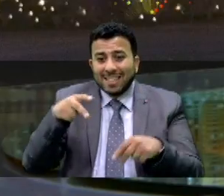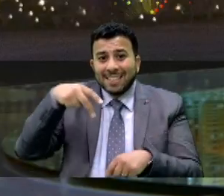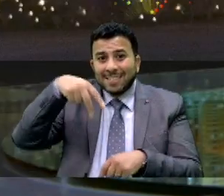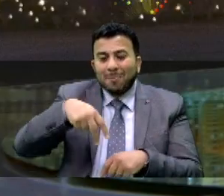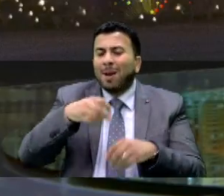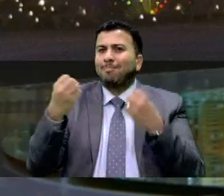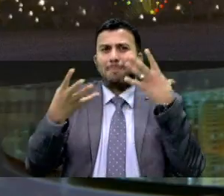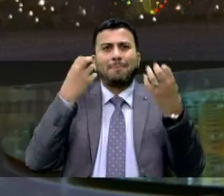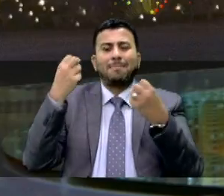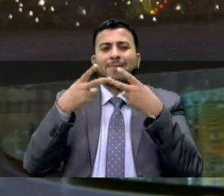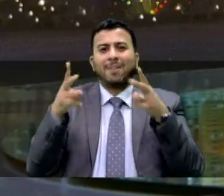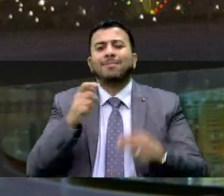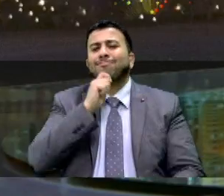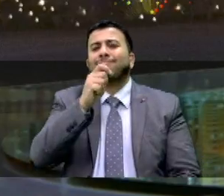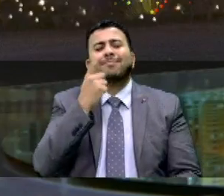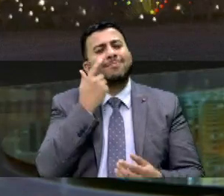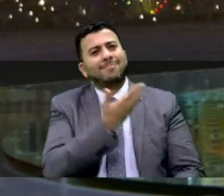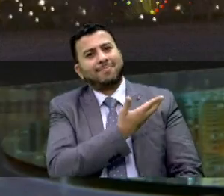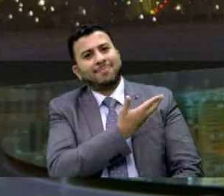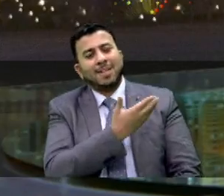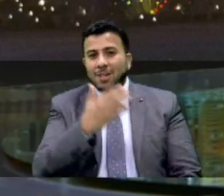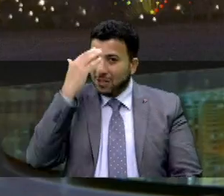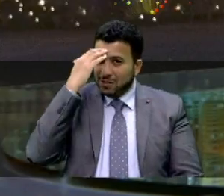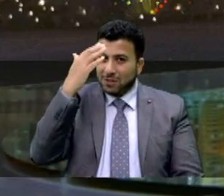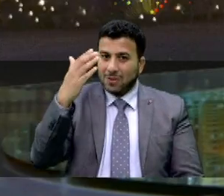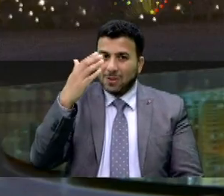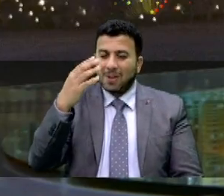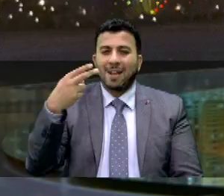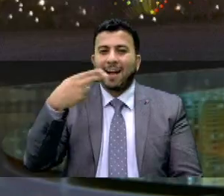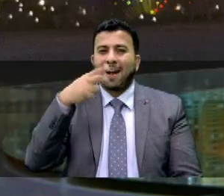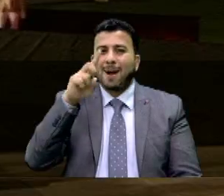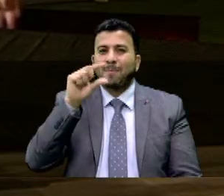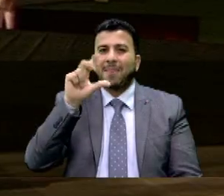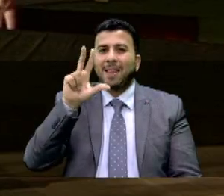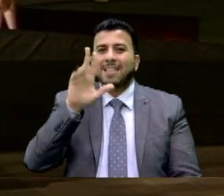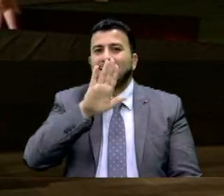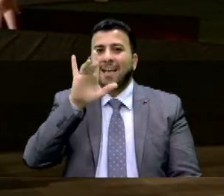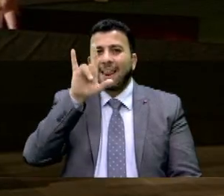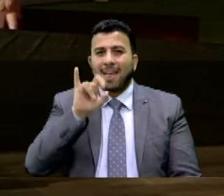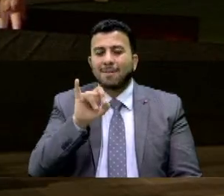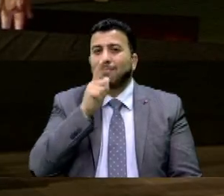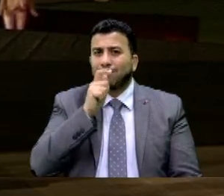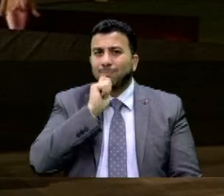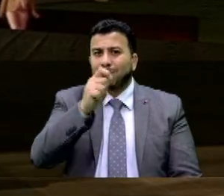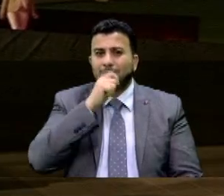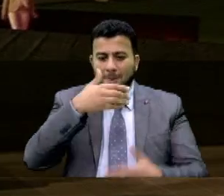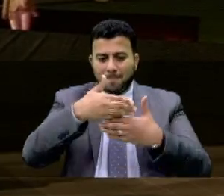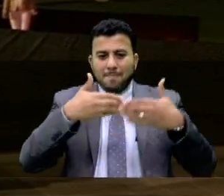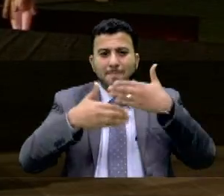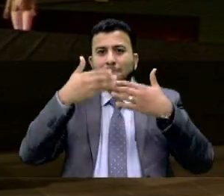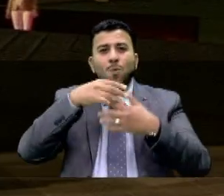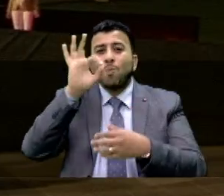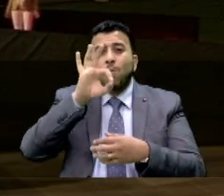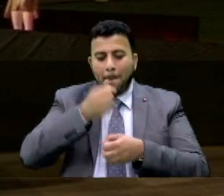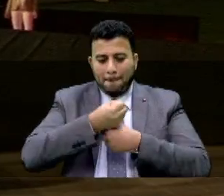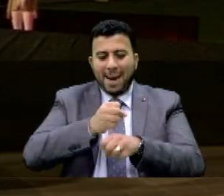أضواء الشارقة. تفضل وليد. شكرا زميلي عبد السلام. نعم، نحن حاليا هنا متواجدون أمام مبنى بلدية مدينة